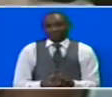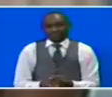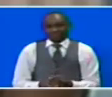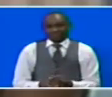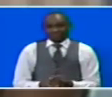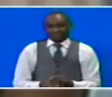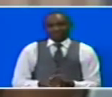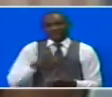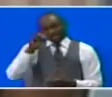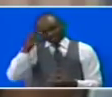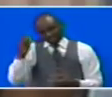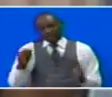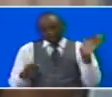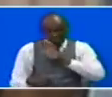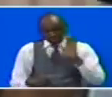NASA.